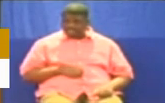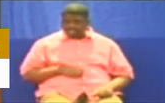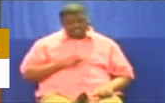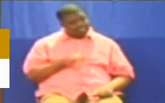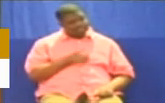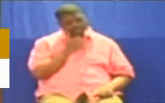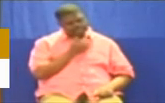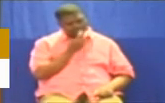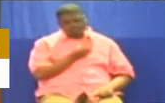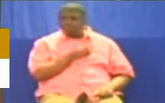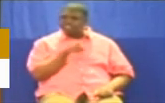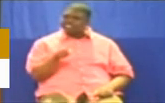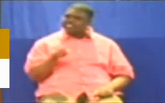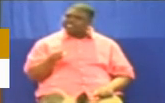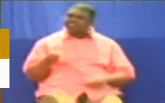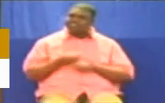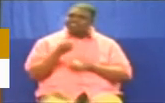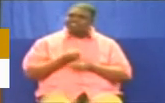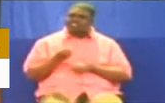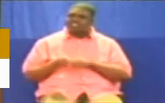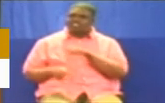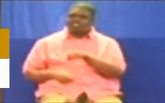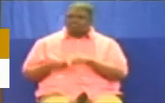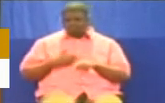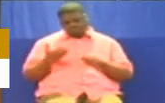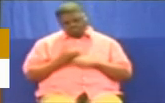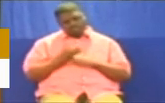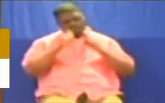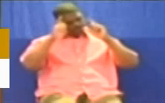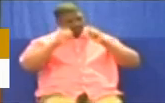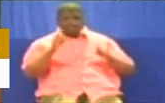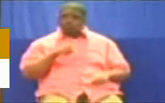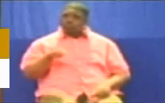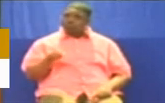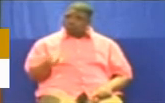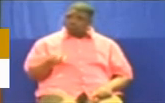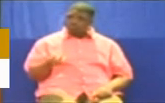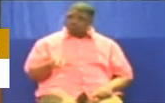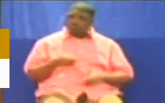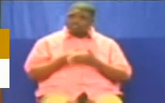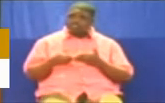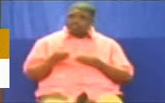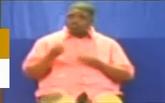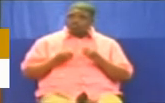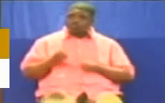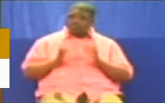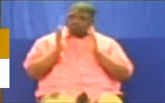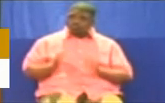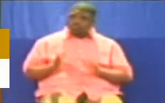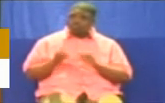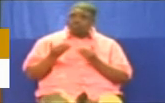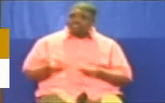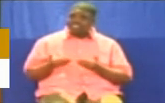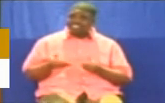Yani inaelekea hizi functions hizi. Mimi picha ninayoipata ni kwamba huyu huyo anaitwa director general huyo sasa hivi, huyo sio